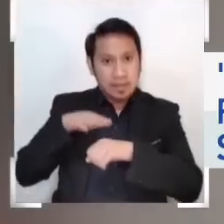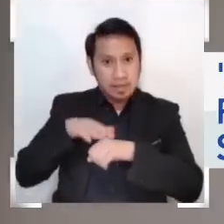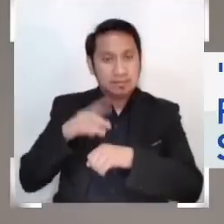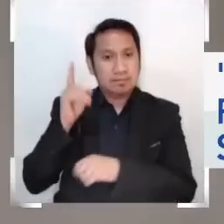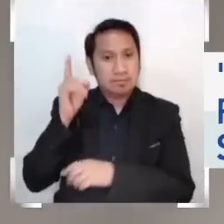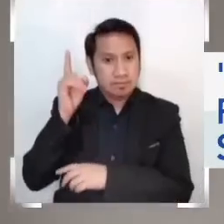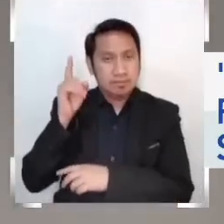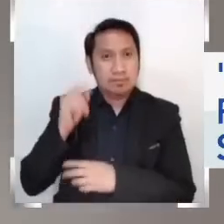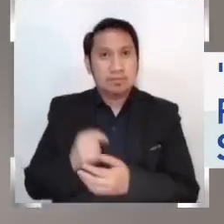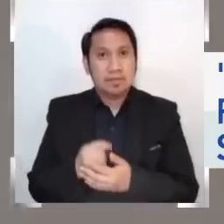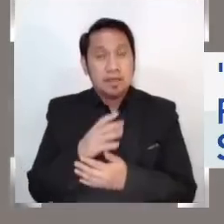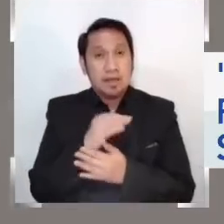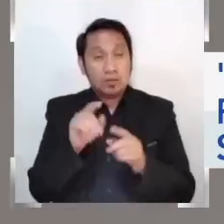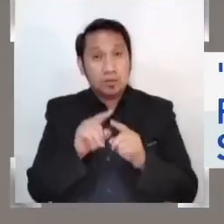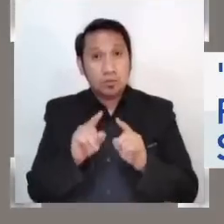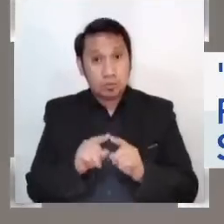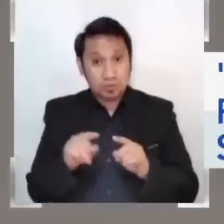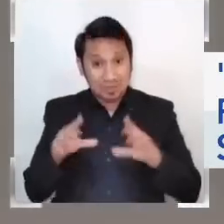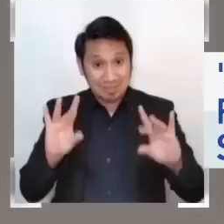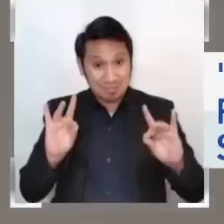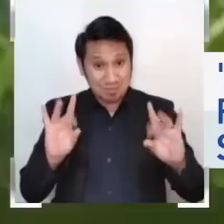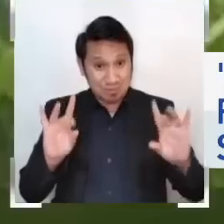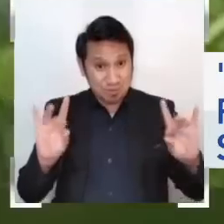Nabalot ng lupa at putik ang kalsada.